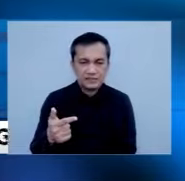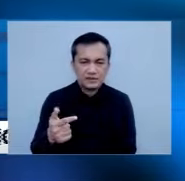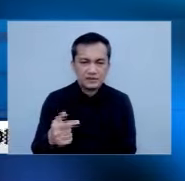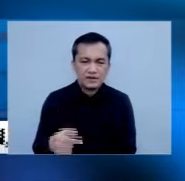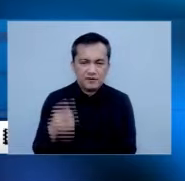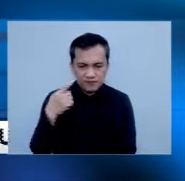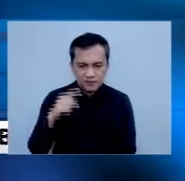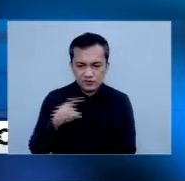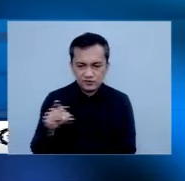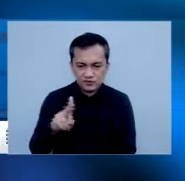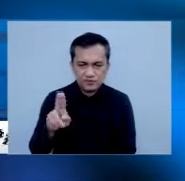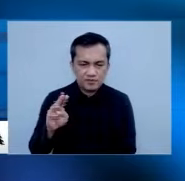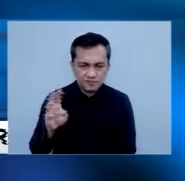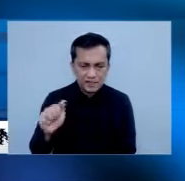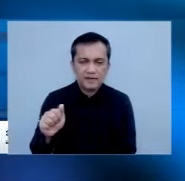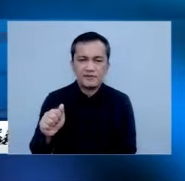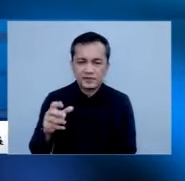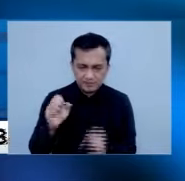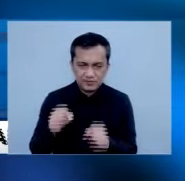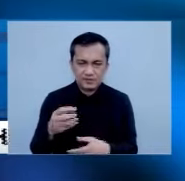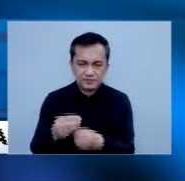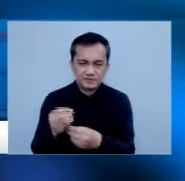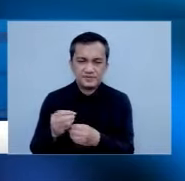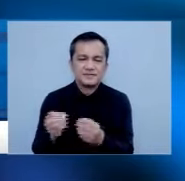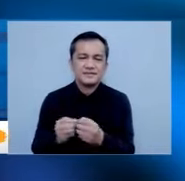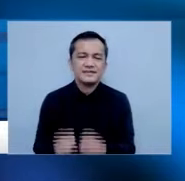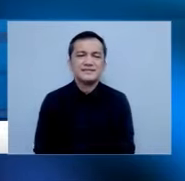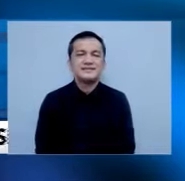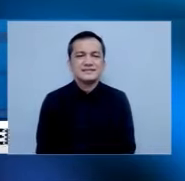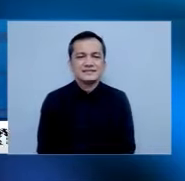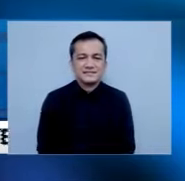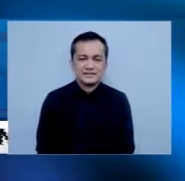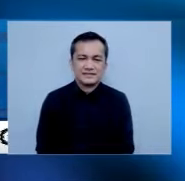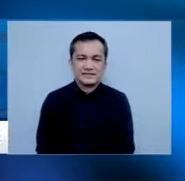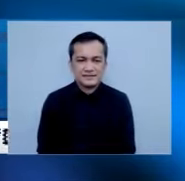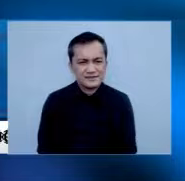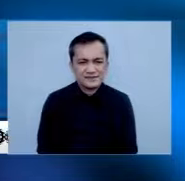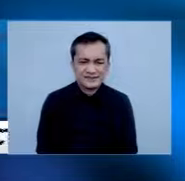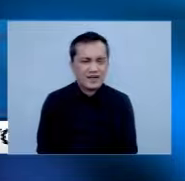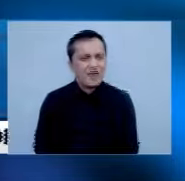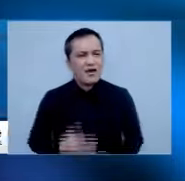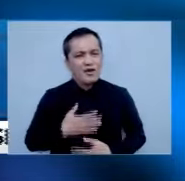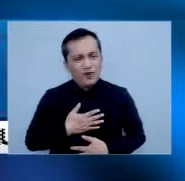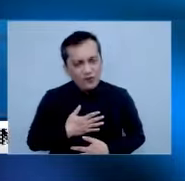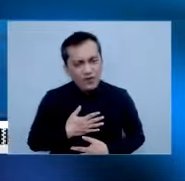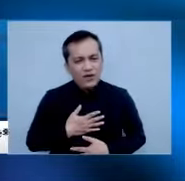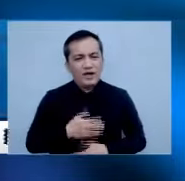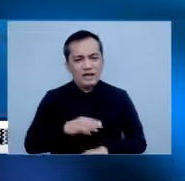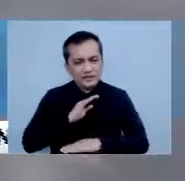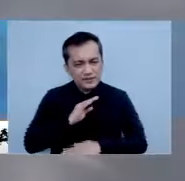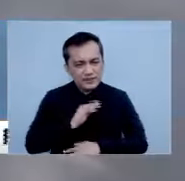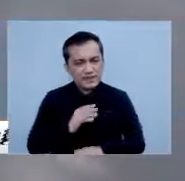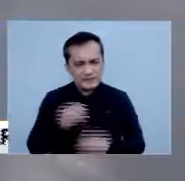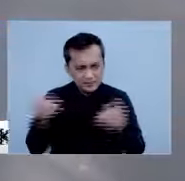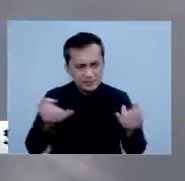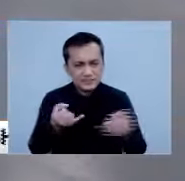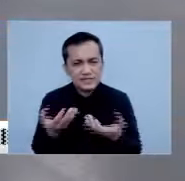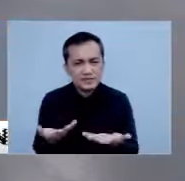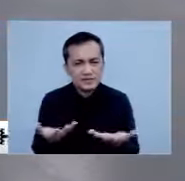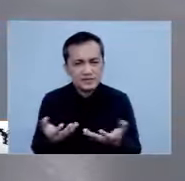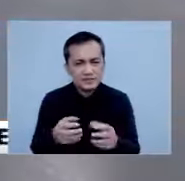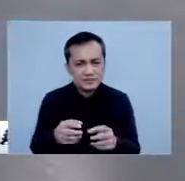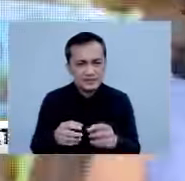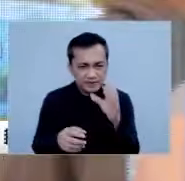It has more to it. Ma'am, I'm super sold. Ibitahin ang lahat ng ating mga kapatid. Saan natin tayo pwedeng mahanap?